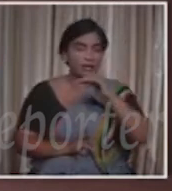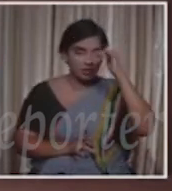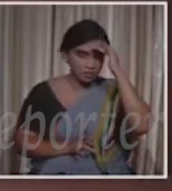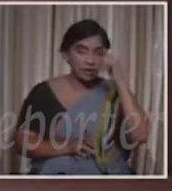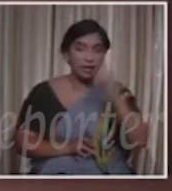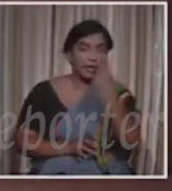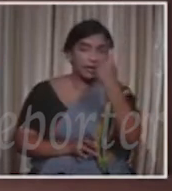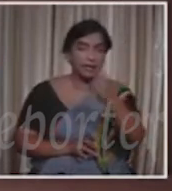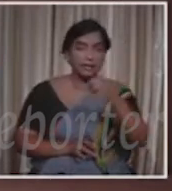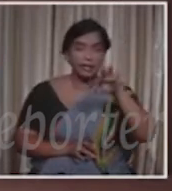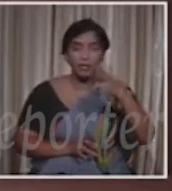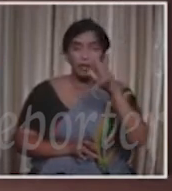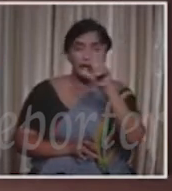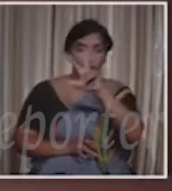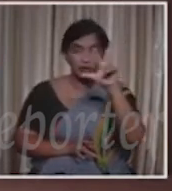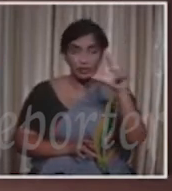1988 89